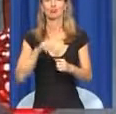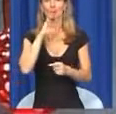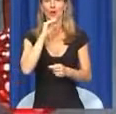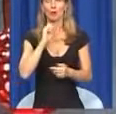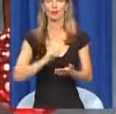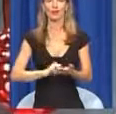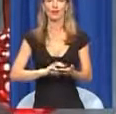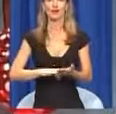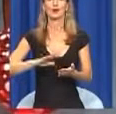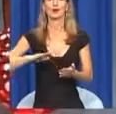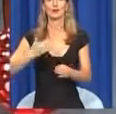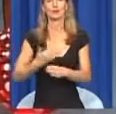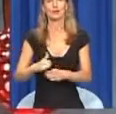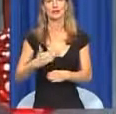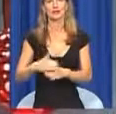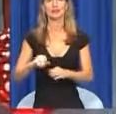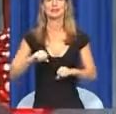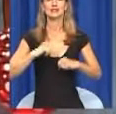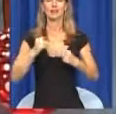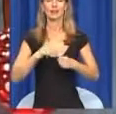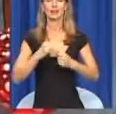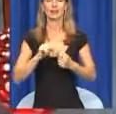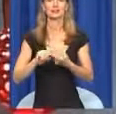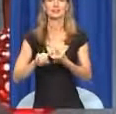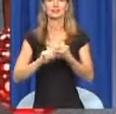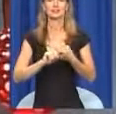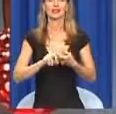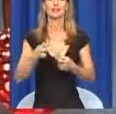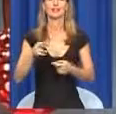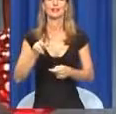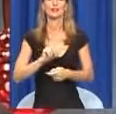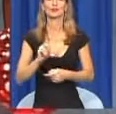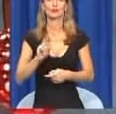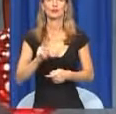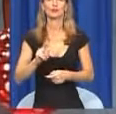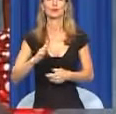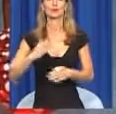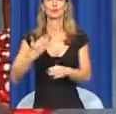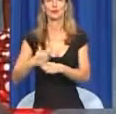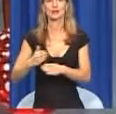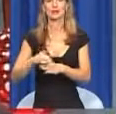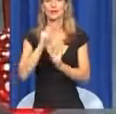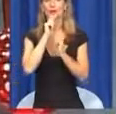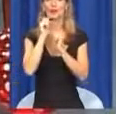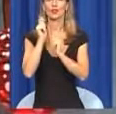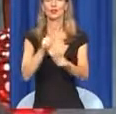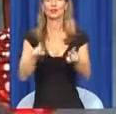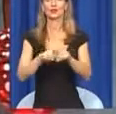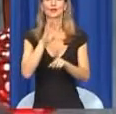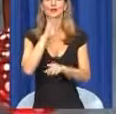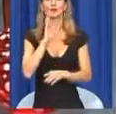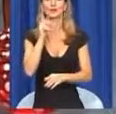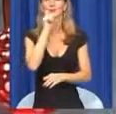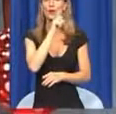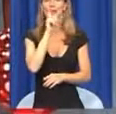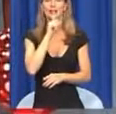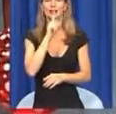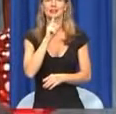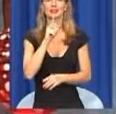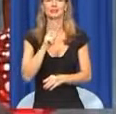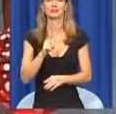там потихесеньку, я не знаю, намагатися наводити якісь зв'язки, контакти для того, аби потім тобі подарували таке цуценя. Воно буде маленьке-маленьке,